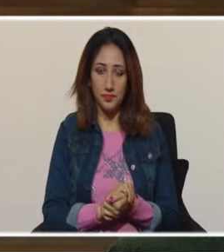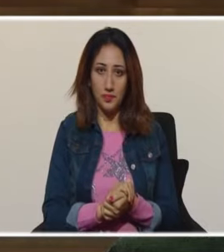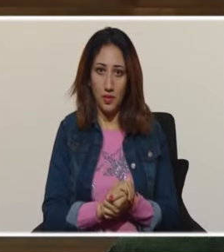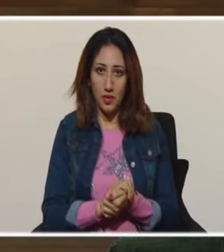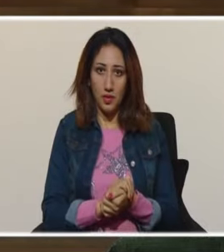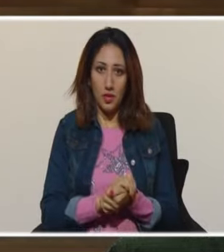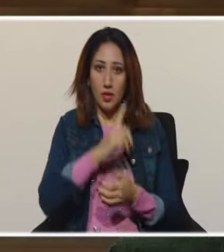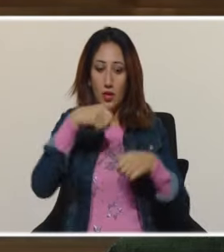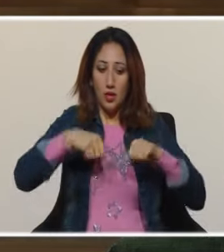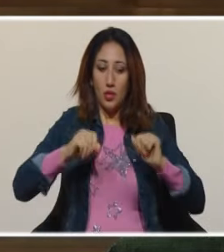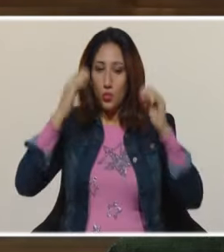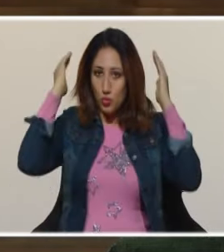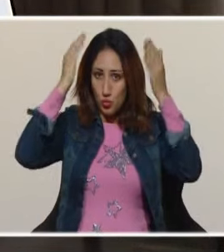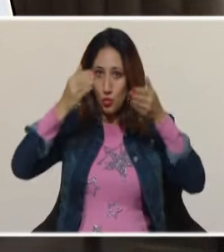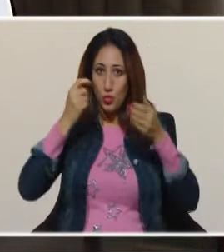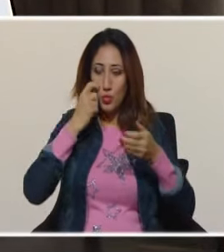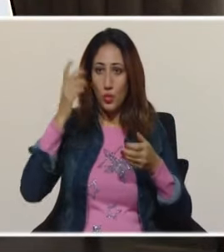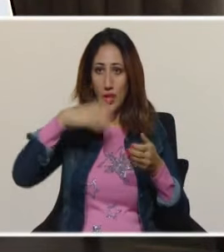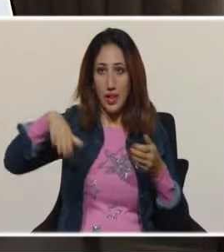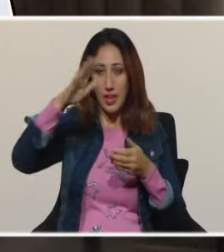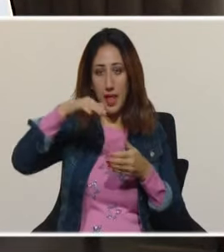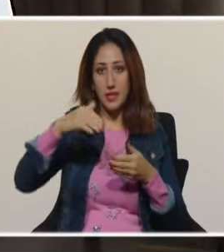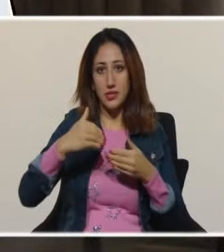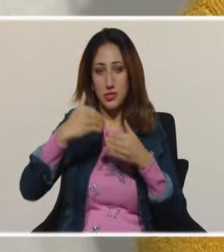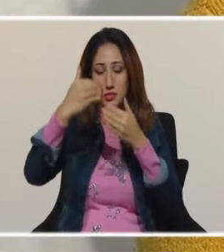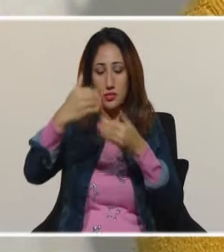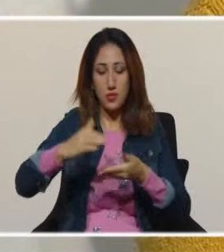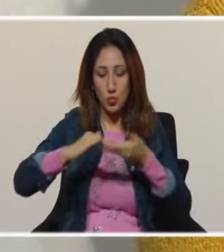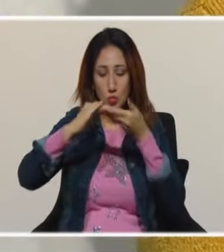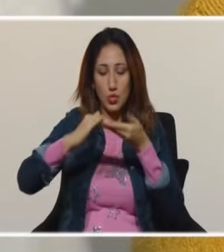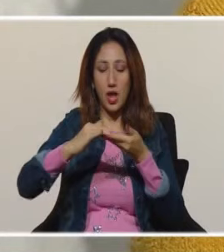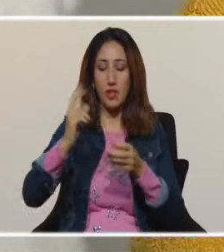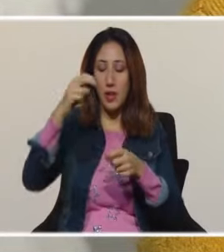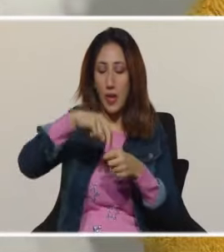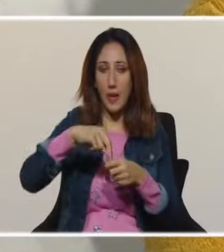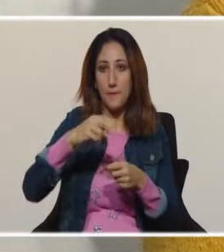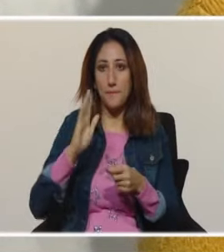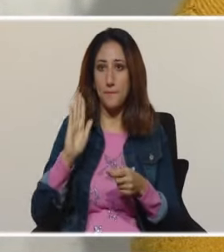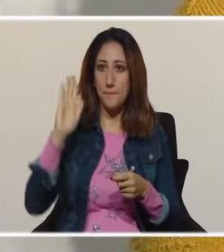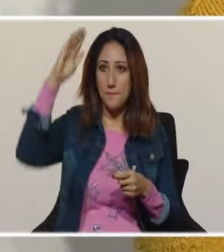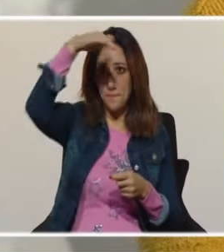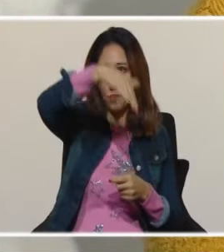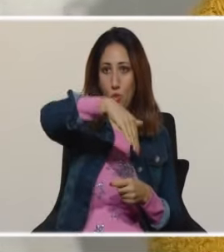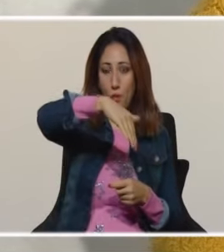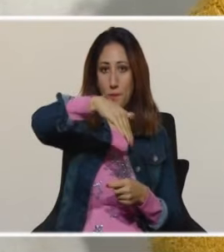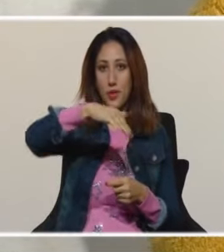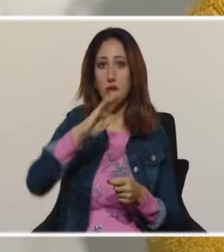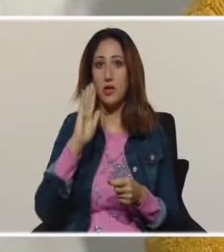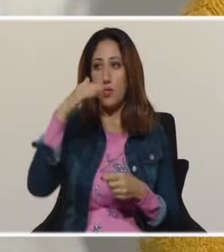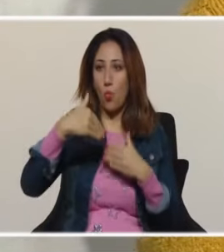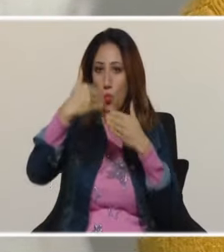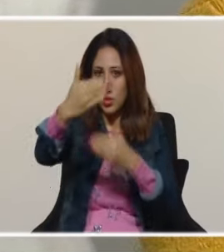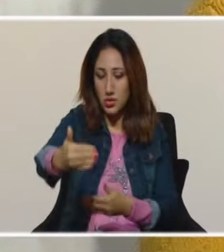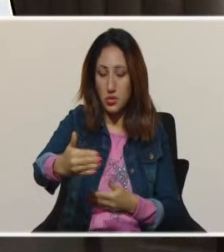مين بالتوك توك وبتعملي ايه؟ في ناس بتبقى عارفاني على الكوبري وبتاخدني معاها.